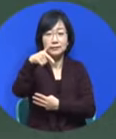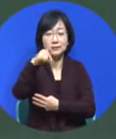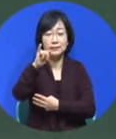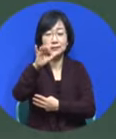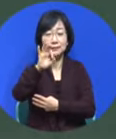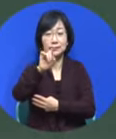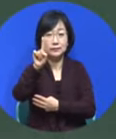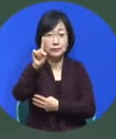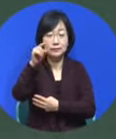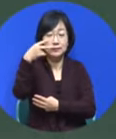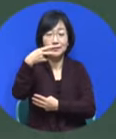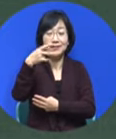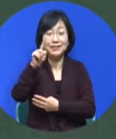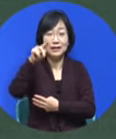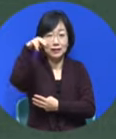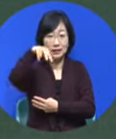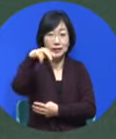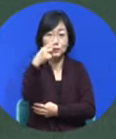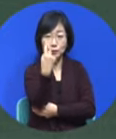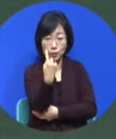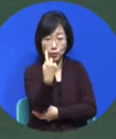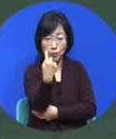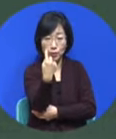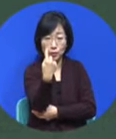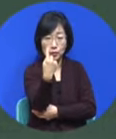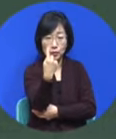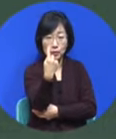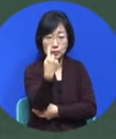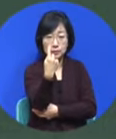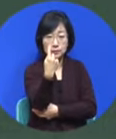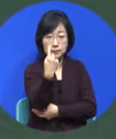살아 그다음에 다